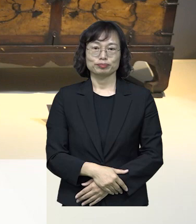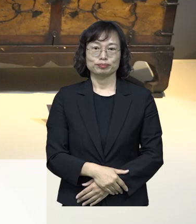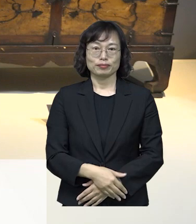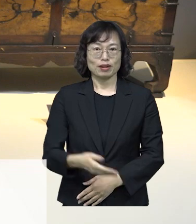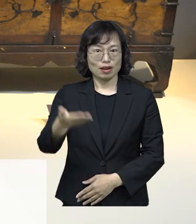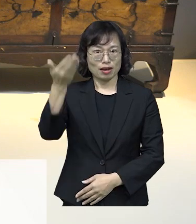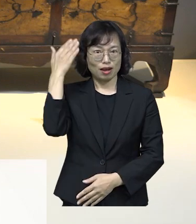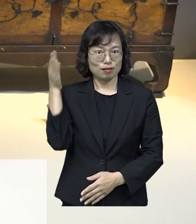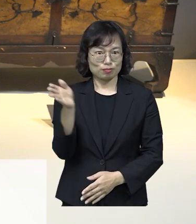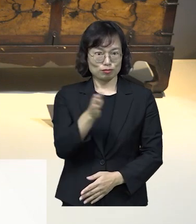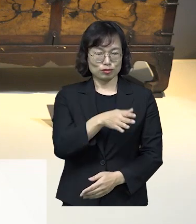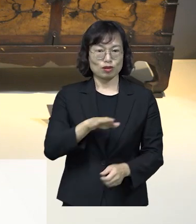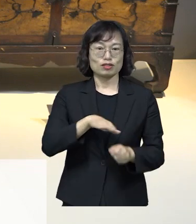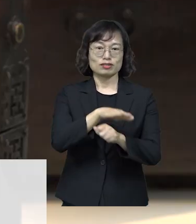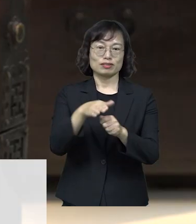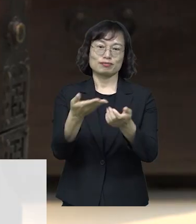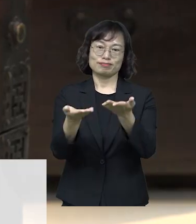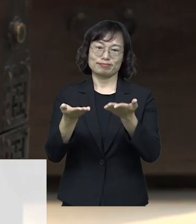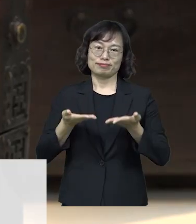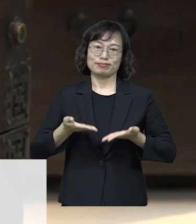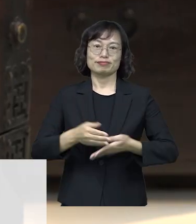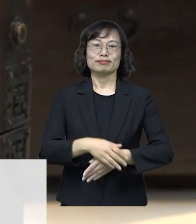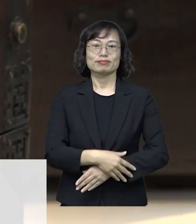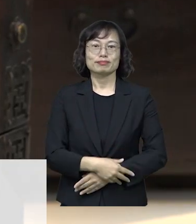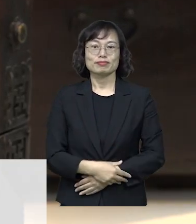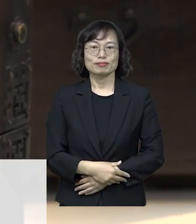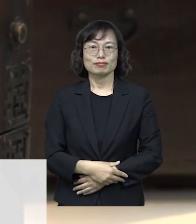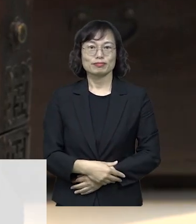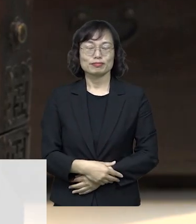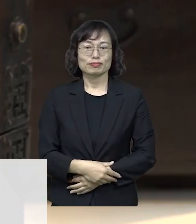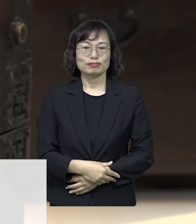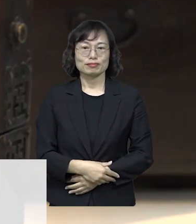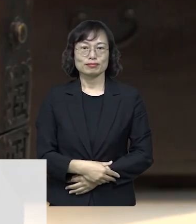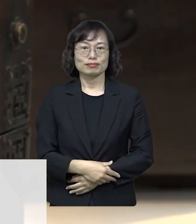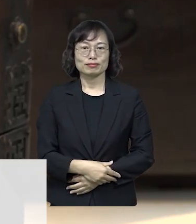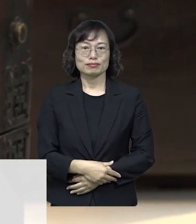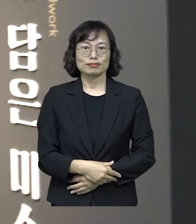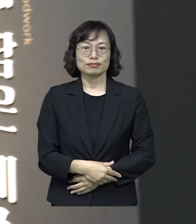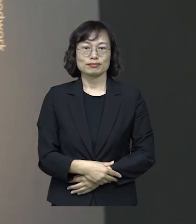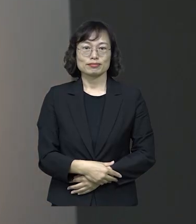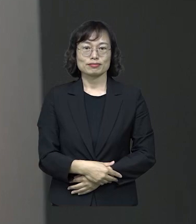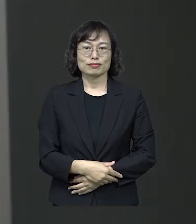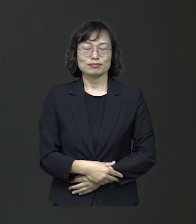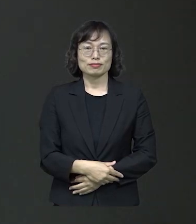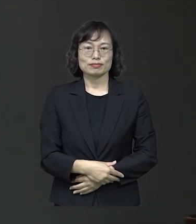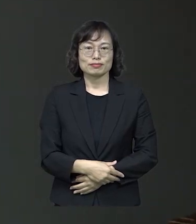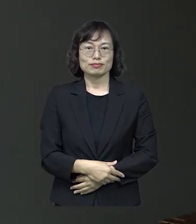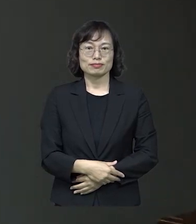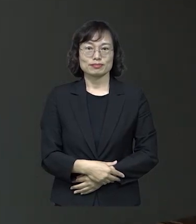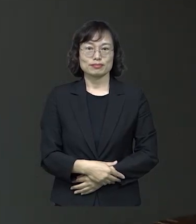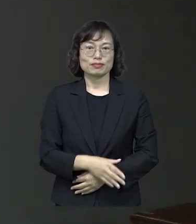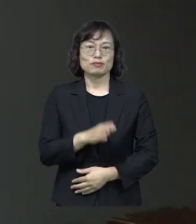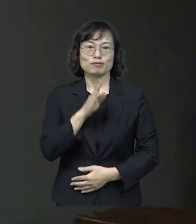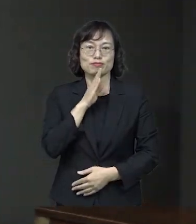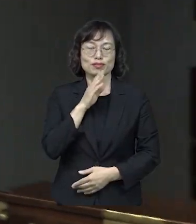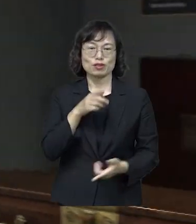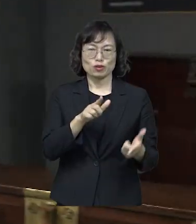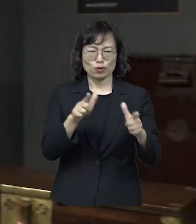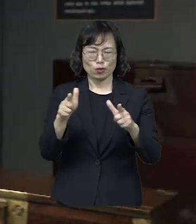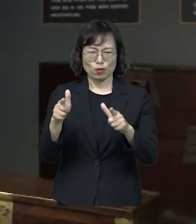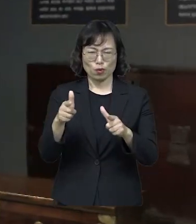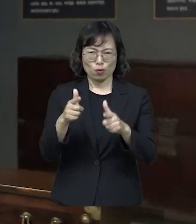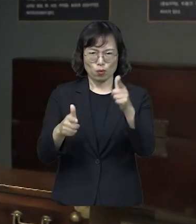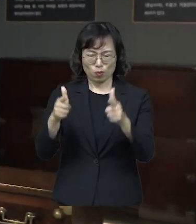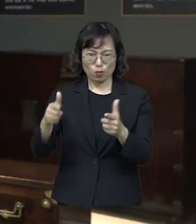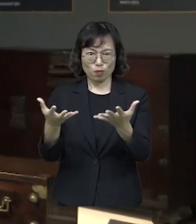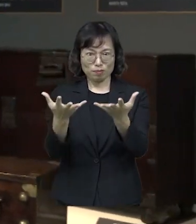곳에서 또 사용을 할 수가 있어서 예로부터 널리 사랑받아 왔습니다. 네, 그렇게 다양한 종류의 반다지가 있다는